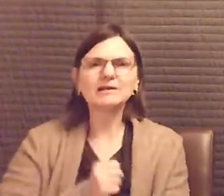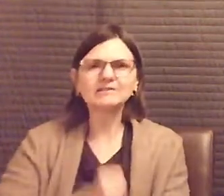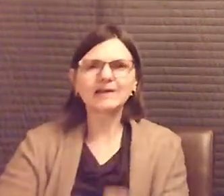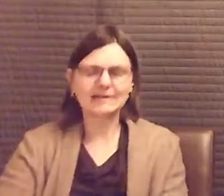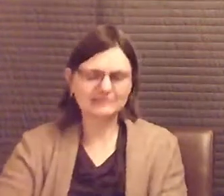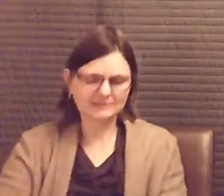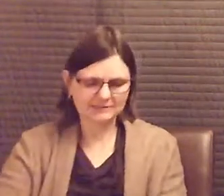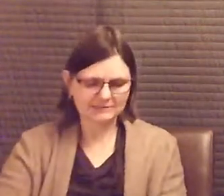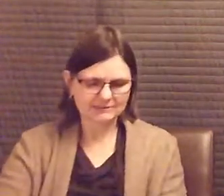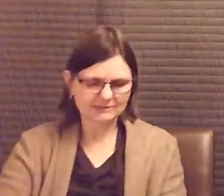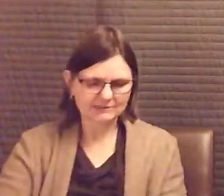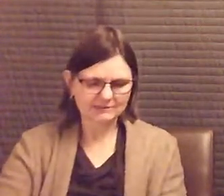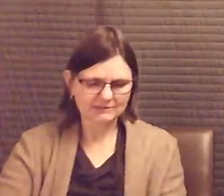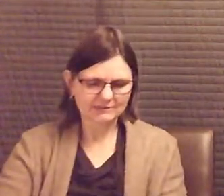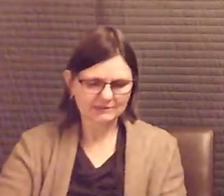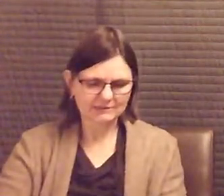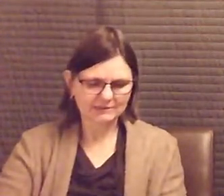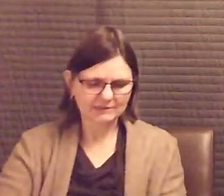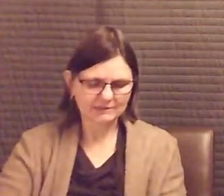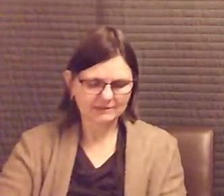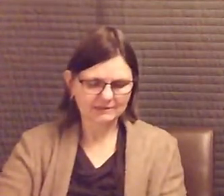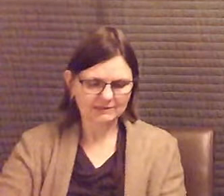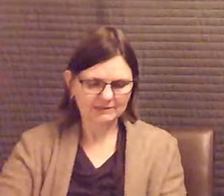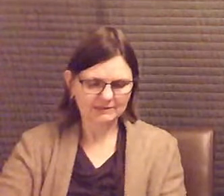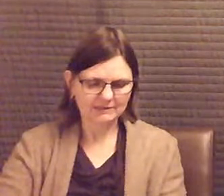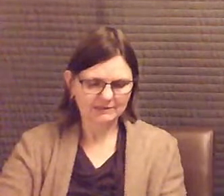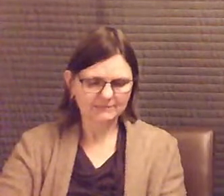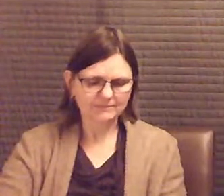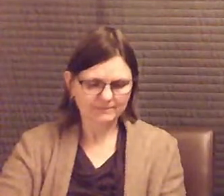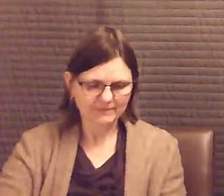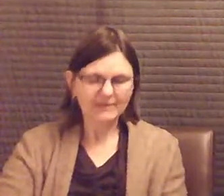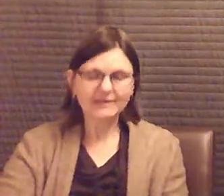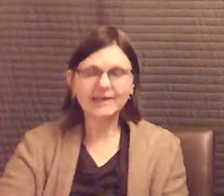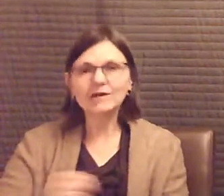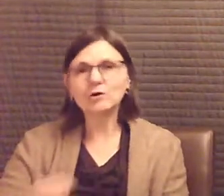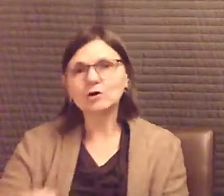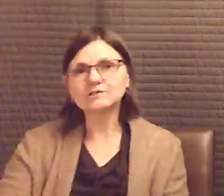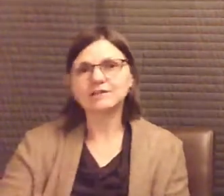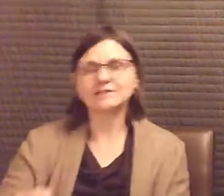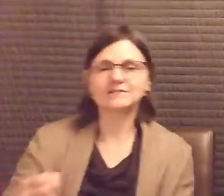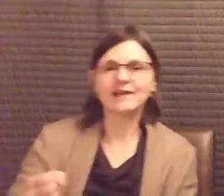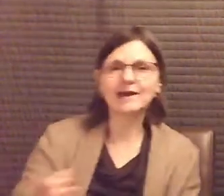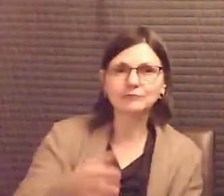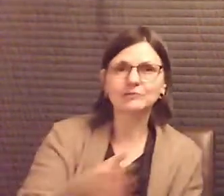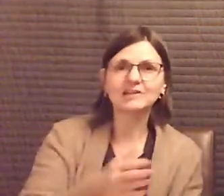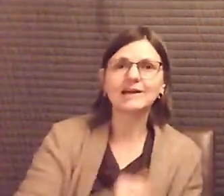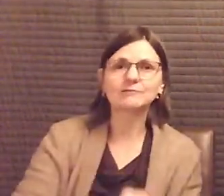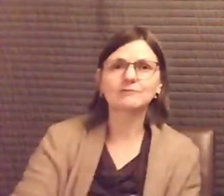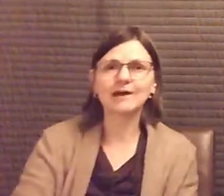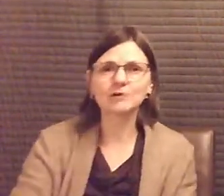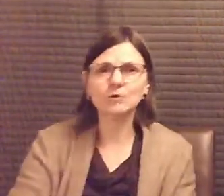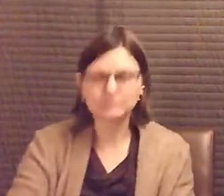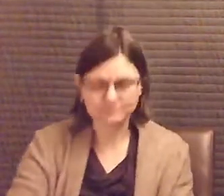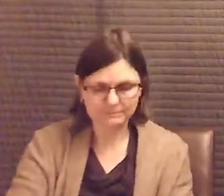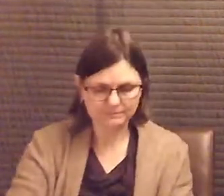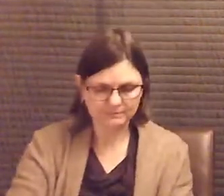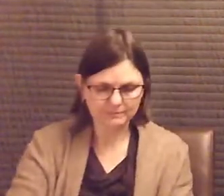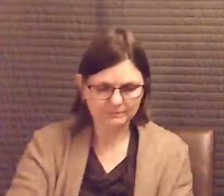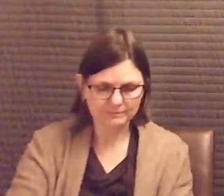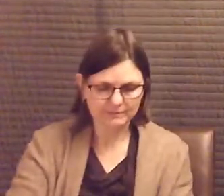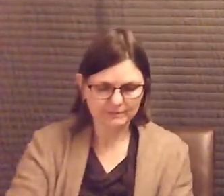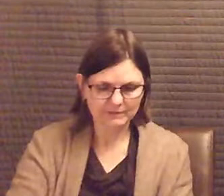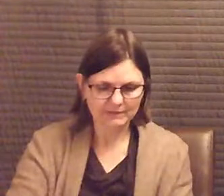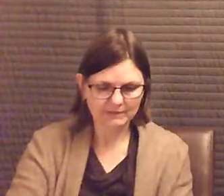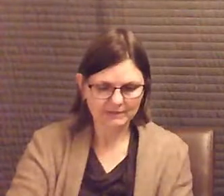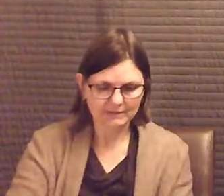een barmhartigheid looked at droom om de de service van faro keek goed naar de zwaar hoeft de dienaar van vader ongeveer